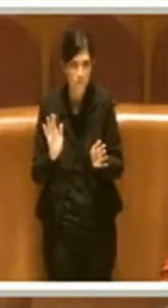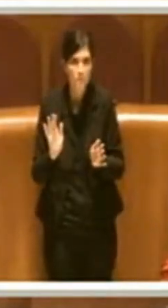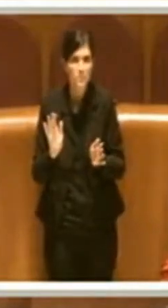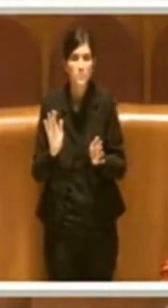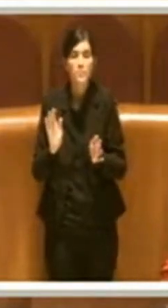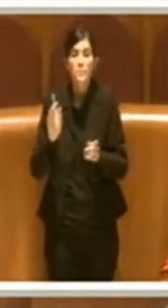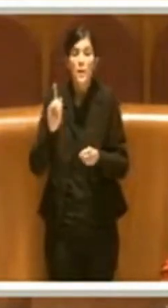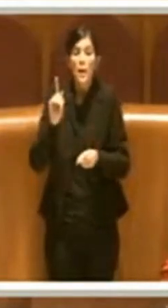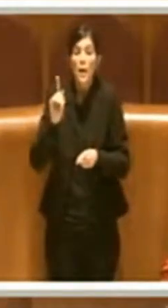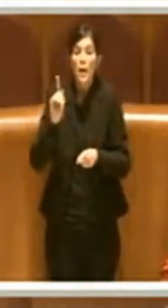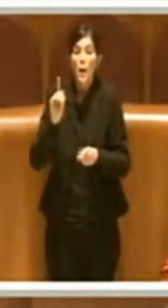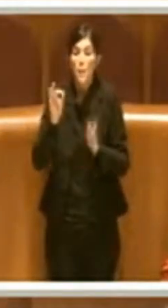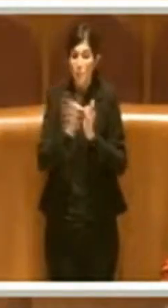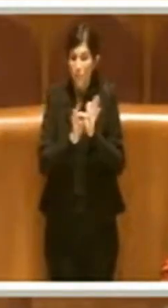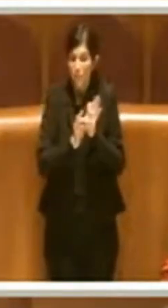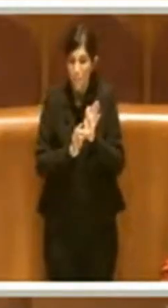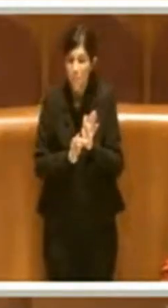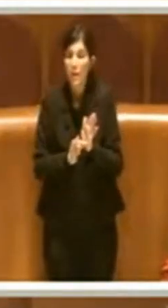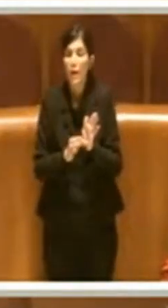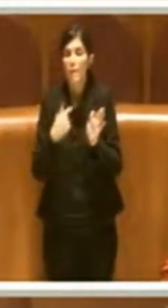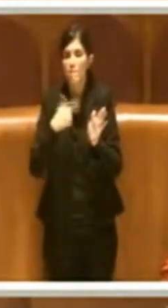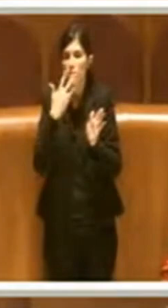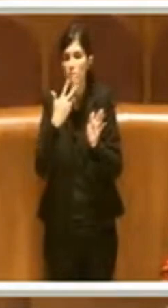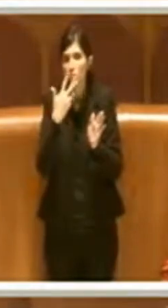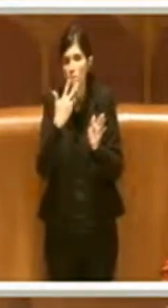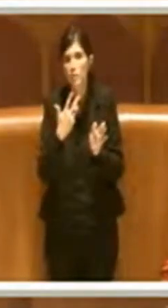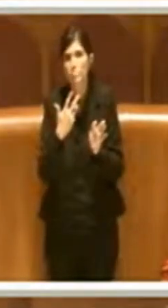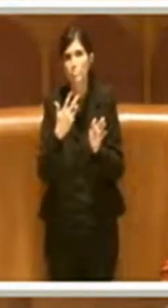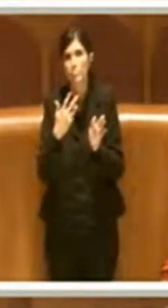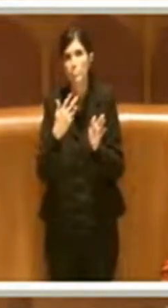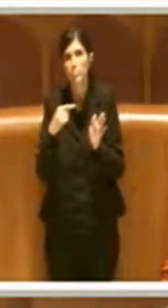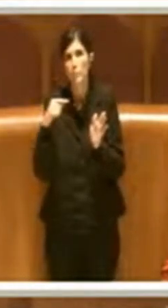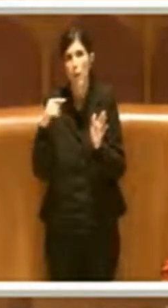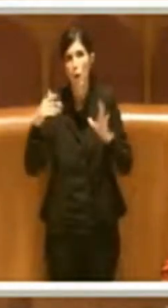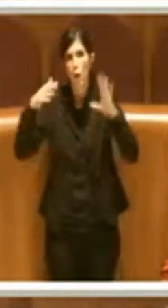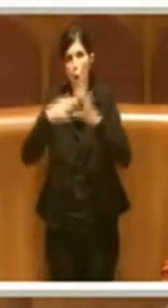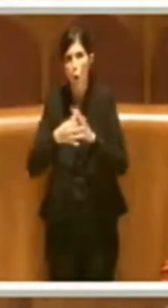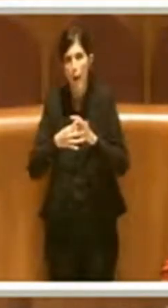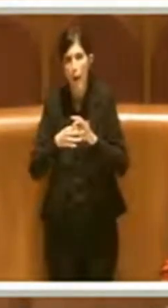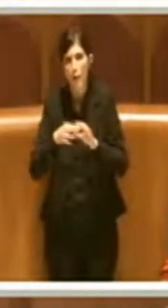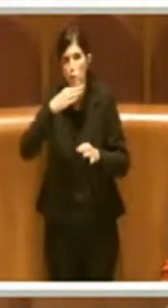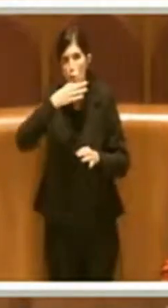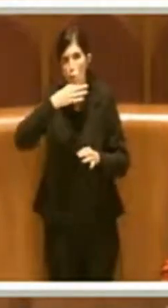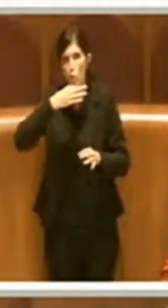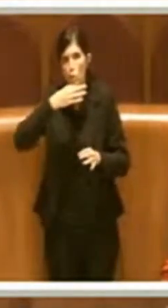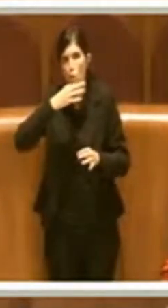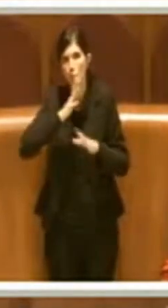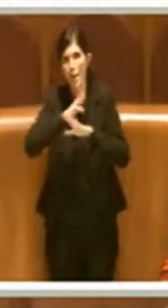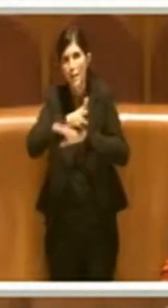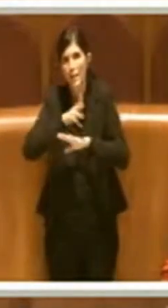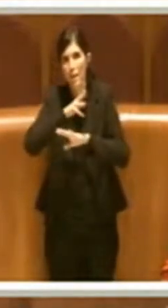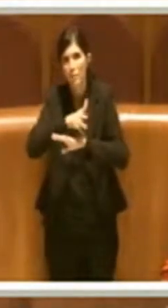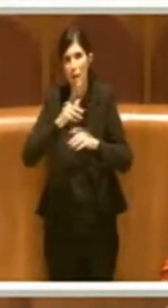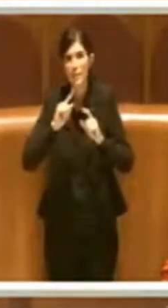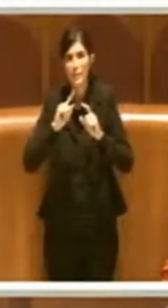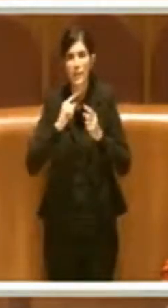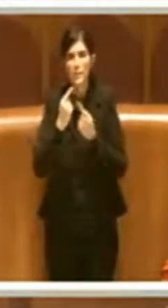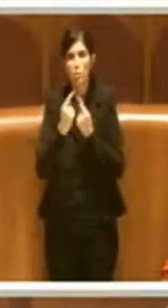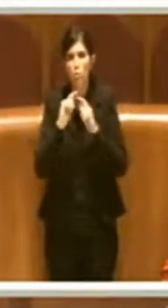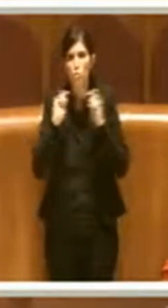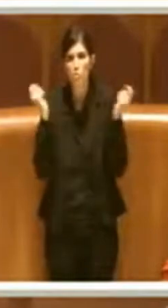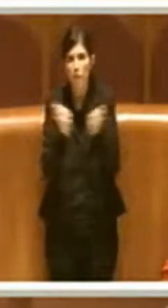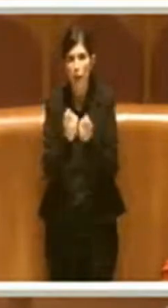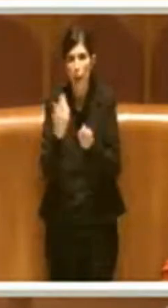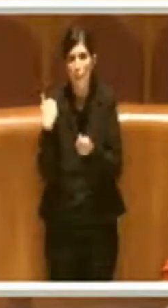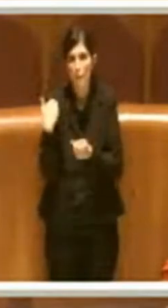Alcune altre precisazioni che mi corre l'obbligo di fare relativamente anche agli interventi precedenti in sede di discussione generale, e chiaramente